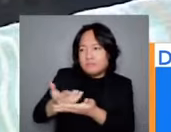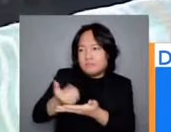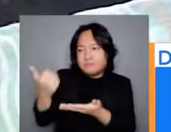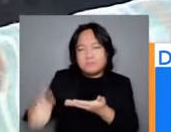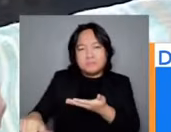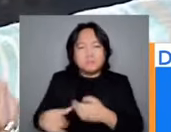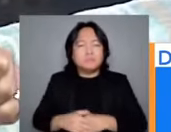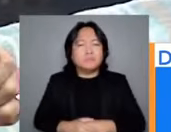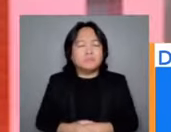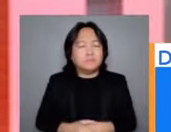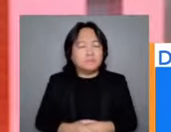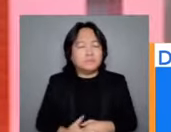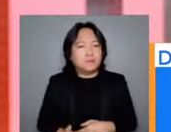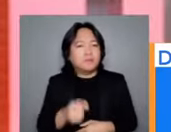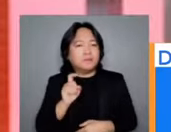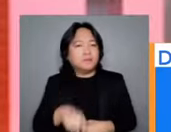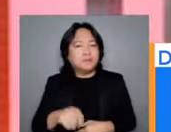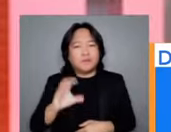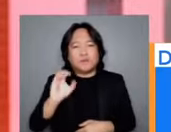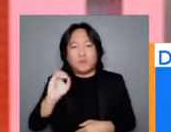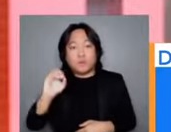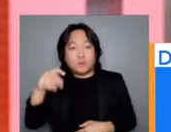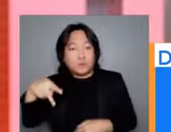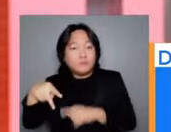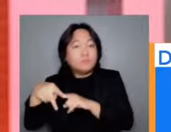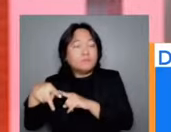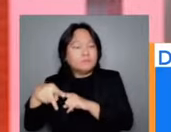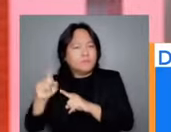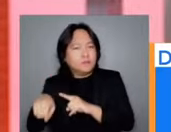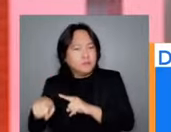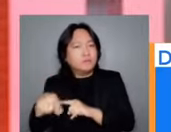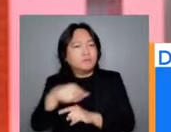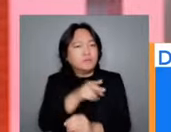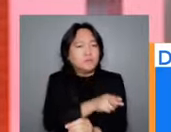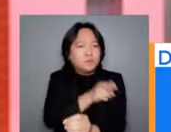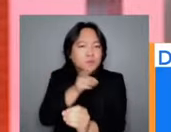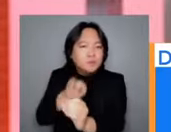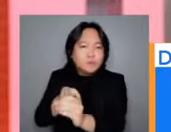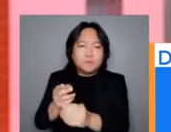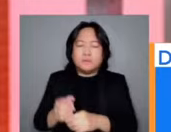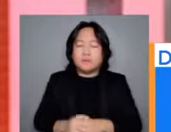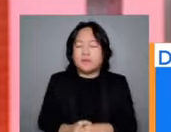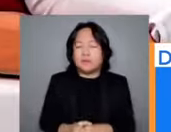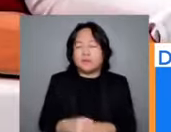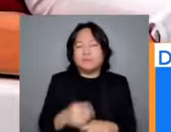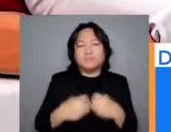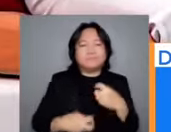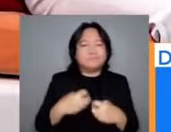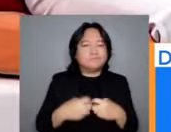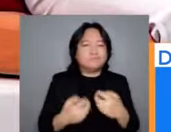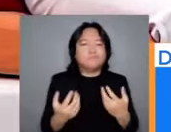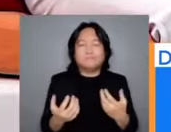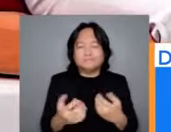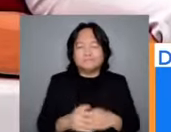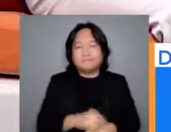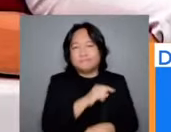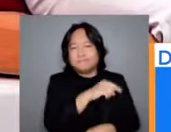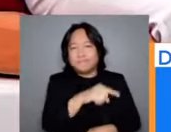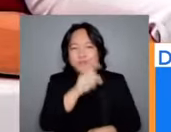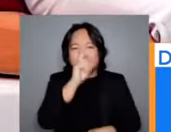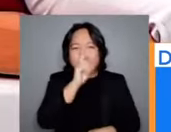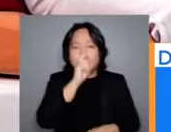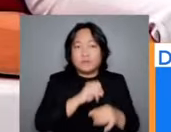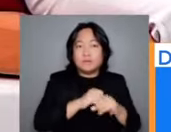na magiging kanila, kaya yun yata yung ayaw nila. Na parang hindi naman magiging amin. Kaso wala na raw talaga silang yung ipinuhunan nila, parang